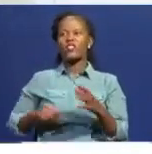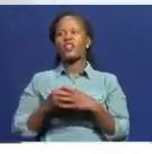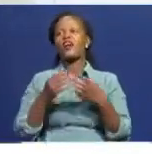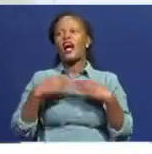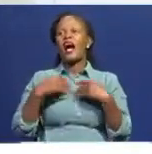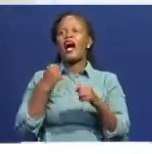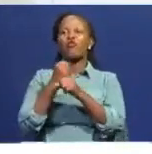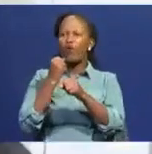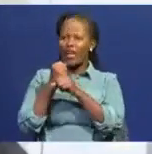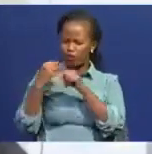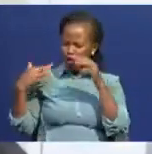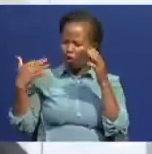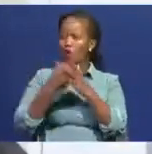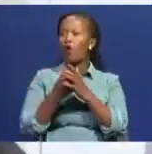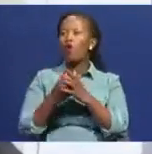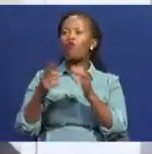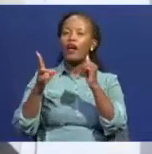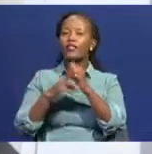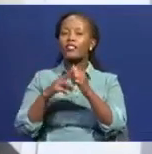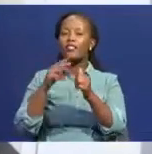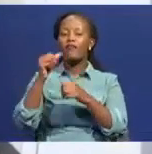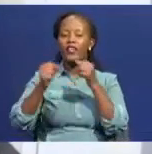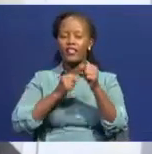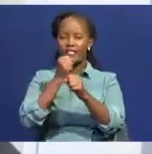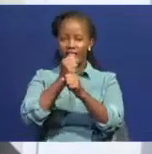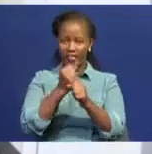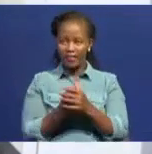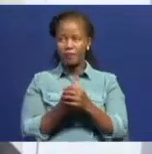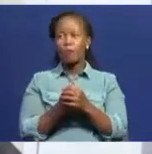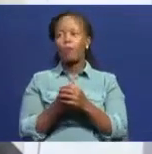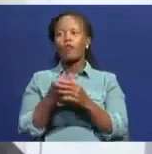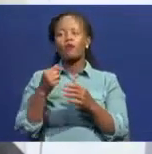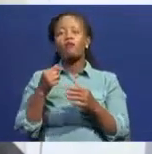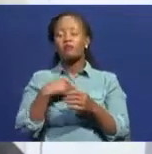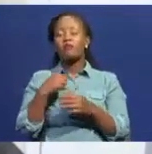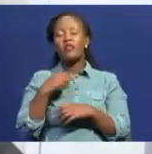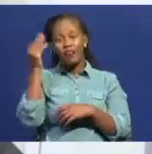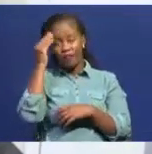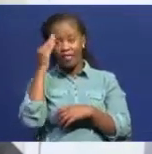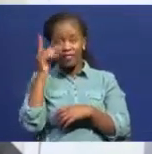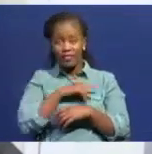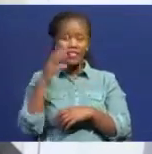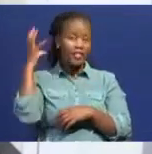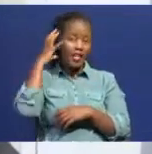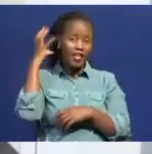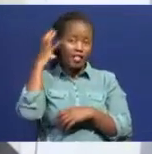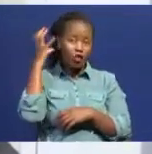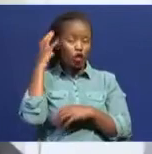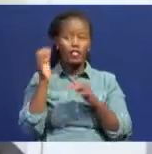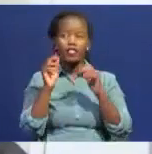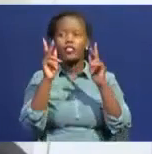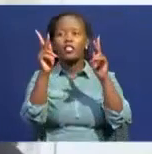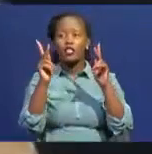it's almost 7 years, yeah. Na nilianza hii kazi, nilienda shule, by then nilienda college Kisumu